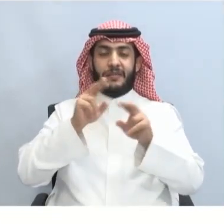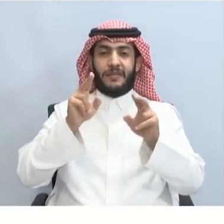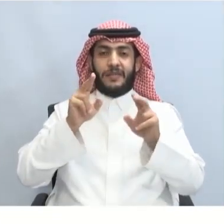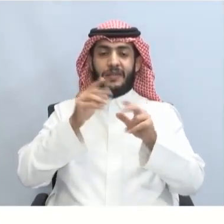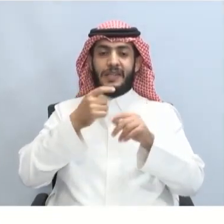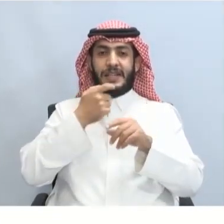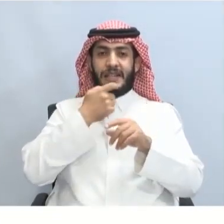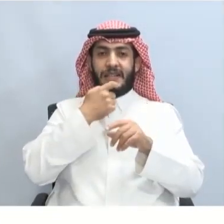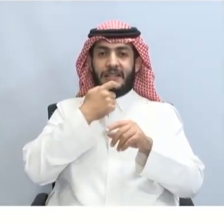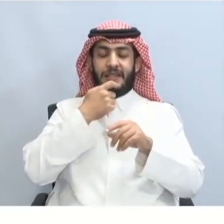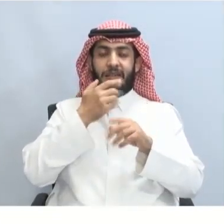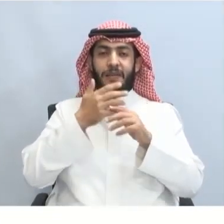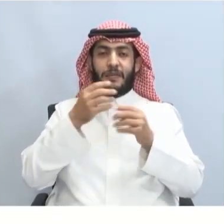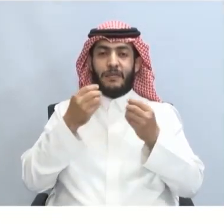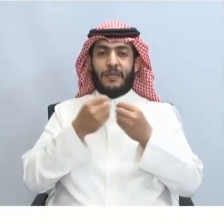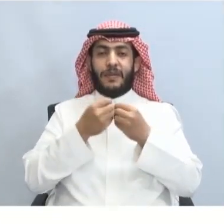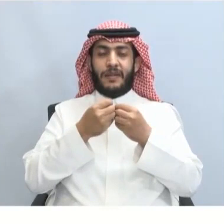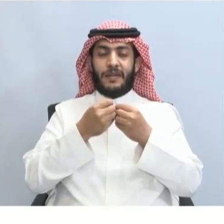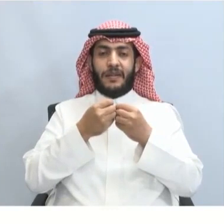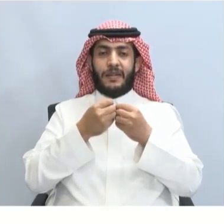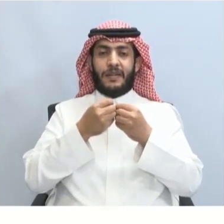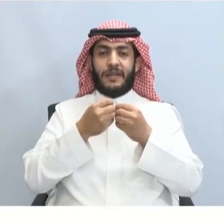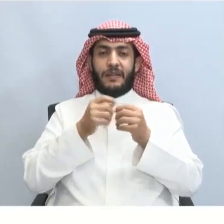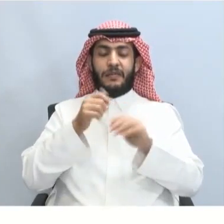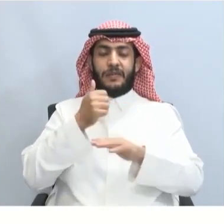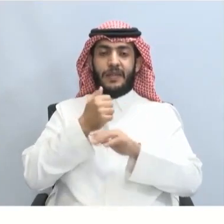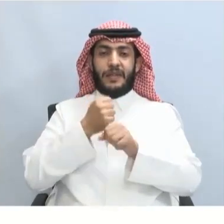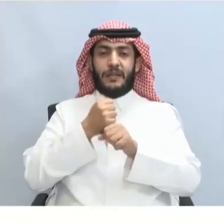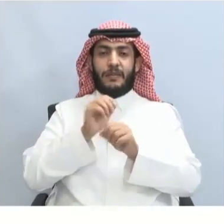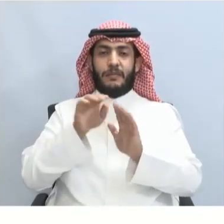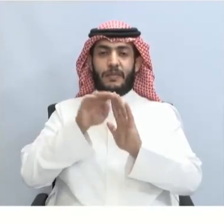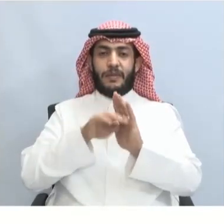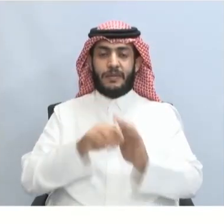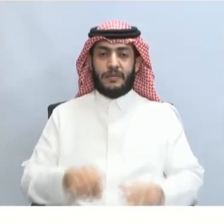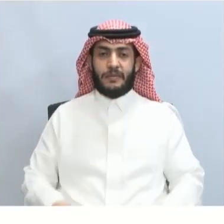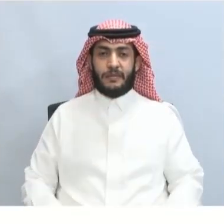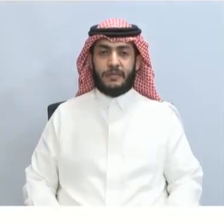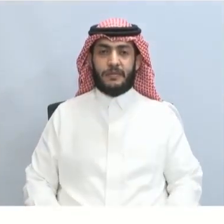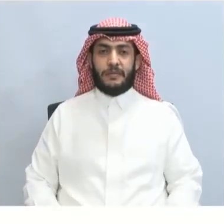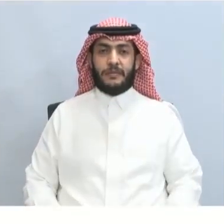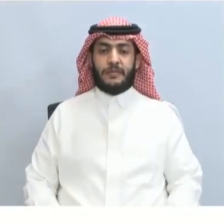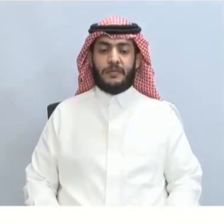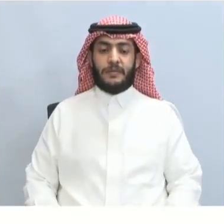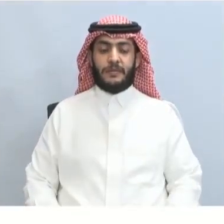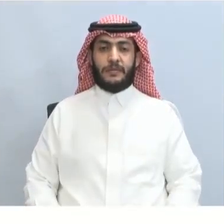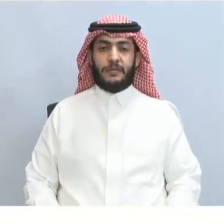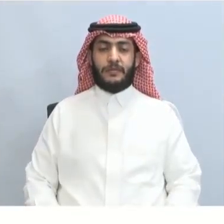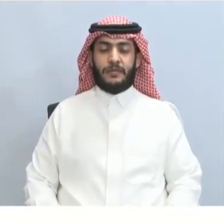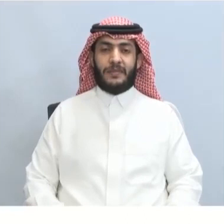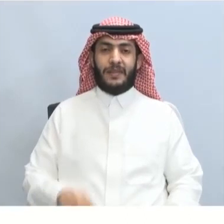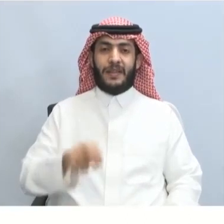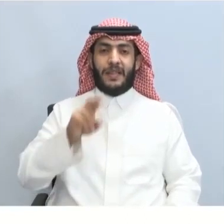باللغه الانجليزيه تماشيا مع اللغه المستخدمه في البرمجه لفتح المجلد من علامه